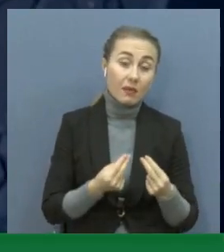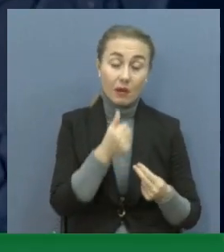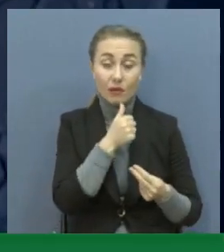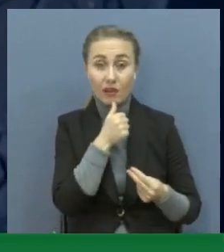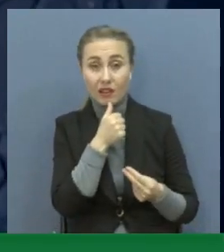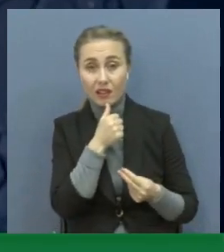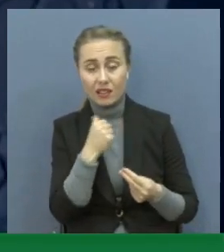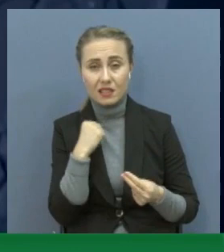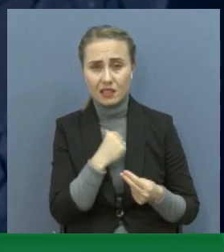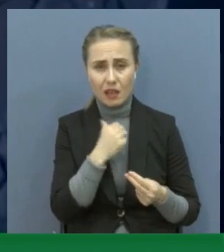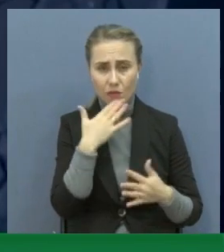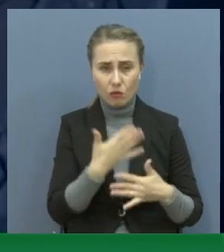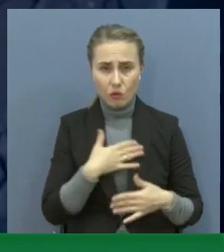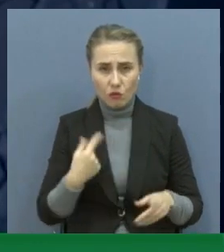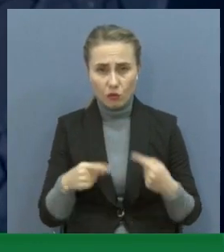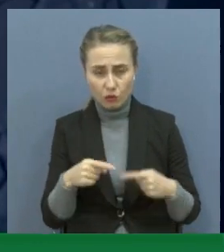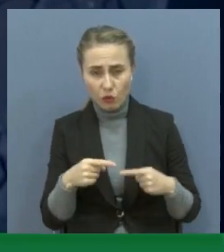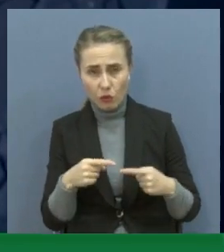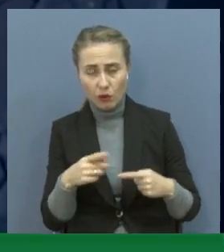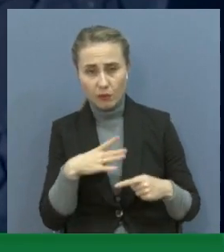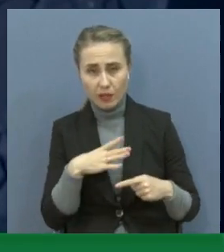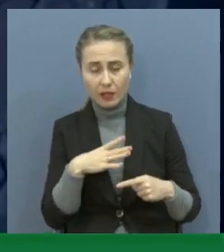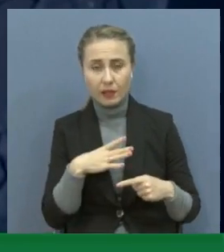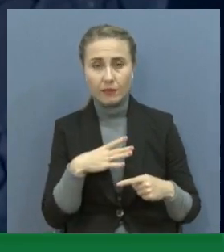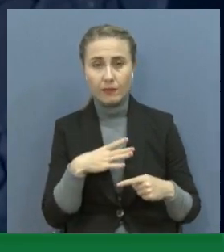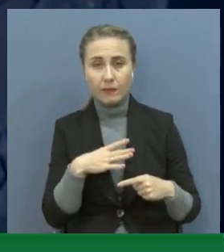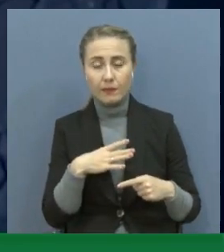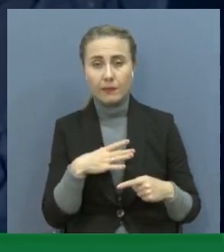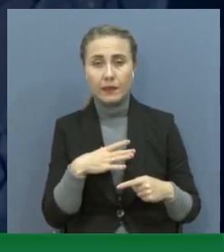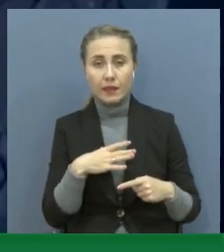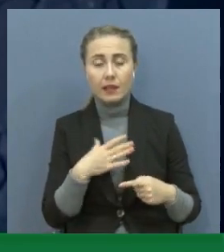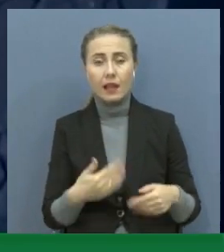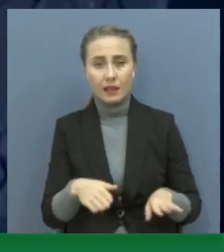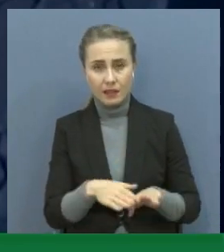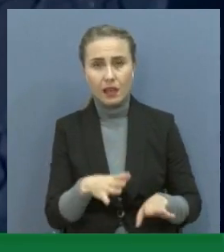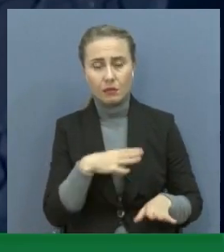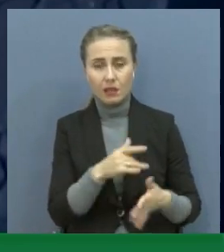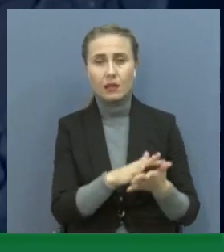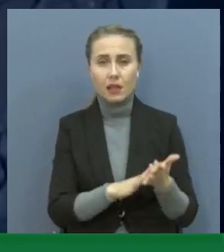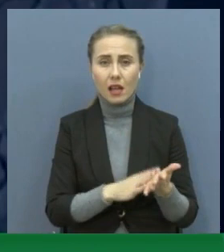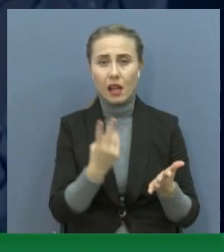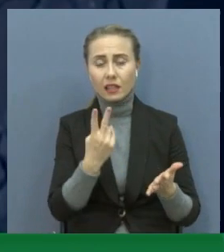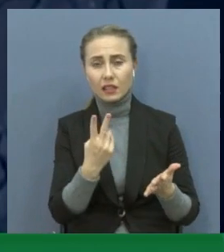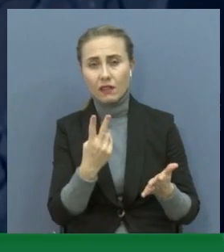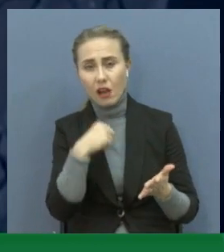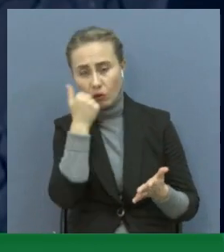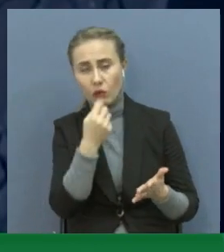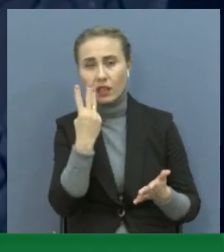Сам увлекался футболом, смотрел футбол. Так оно длилось где-то года